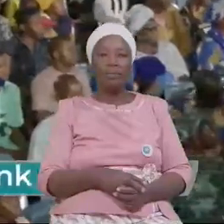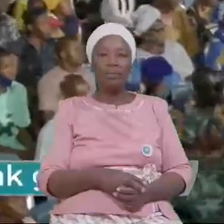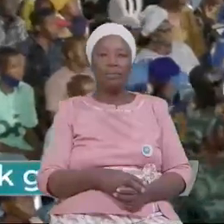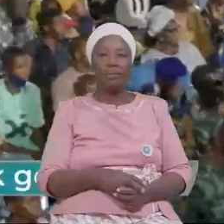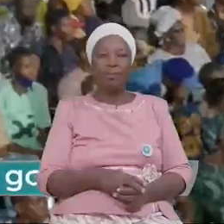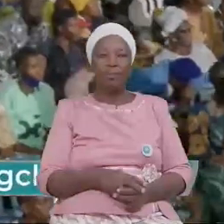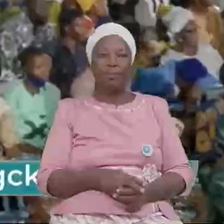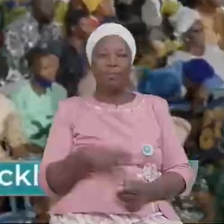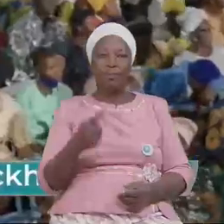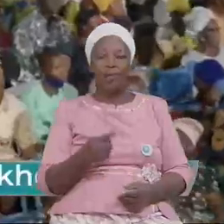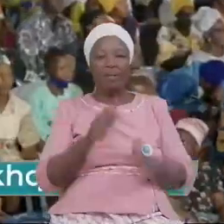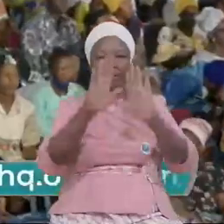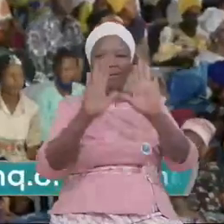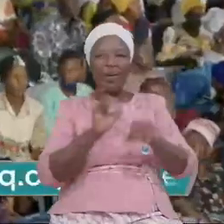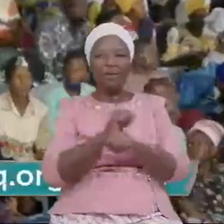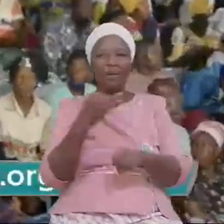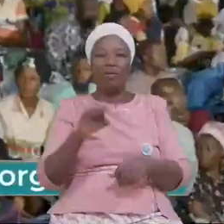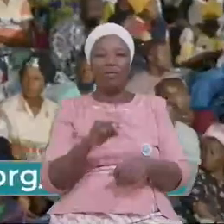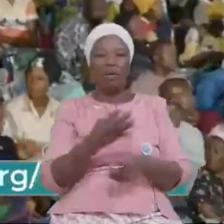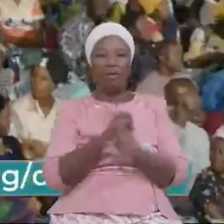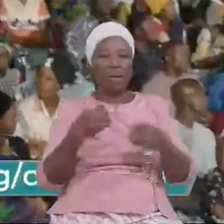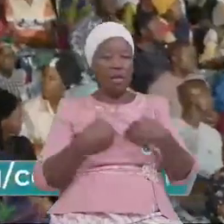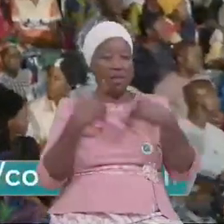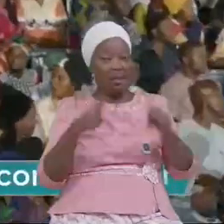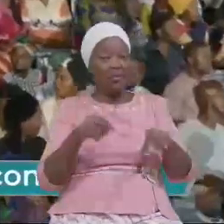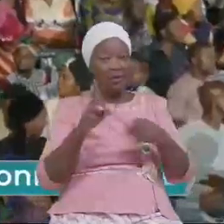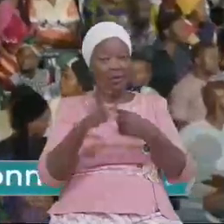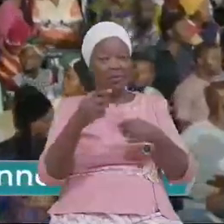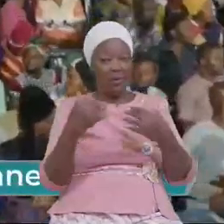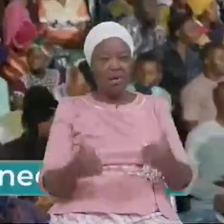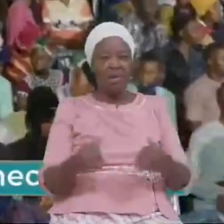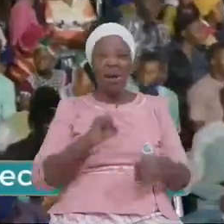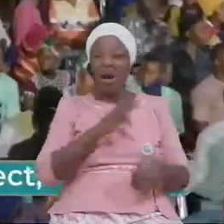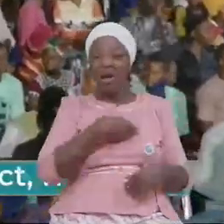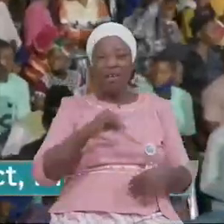Le miracle de salut a déjà lieu. Je vous félicite.